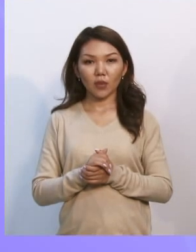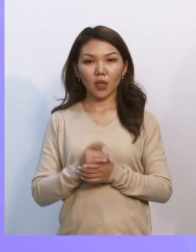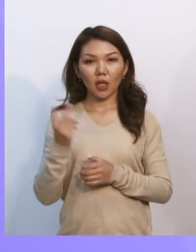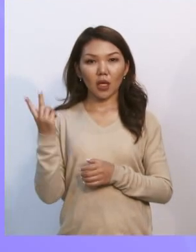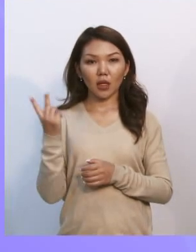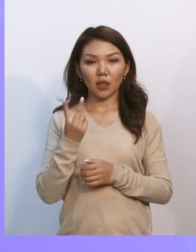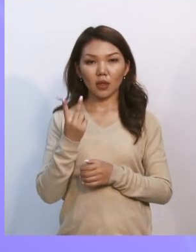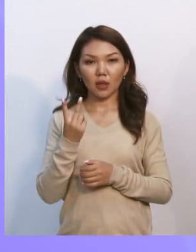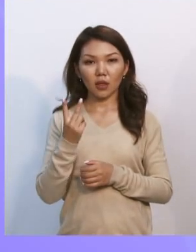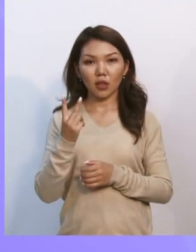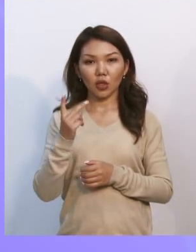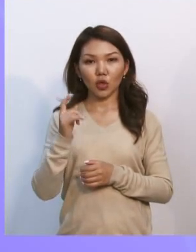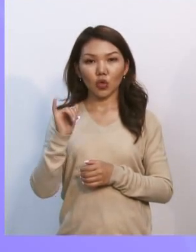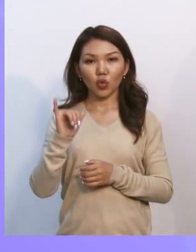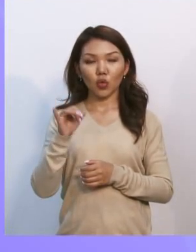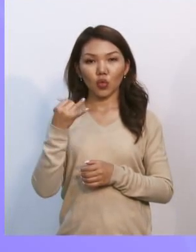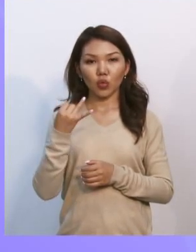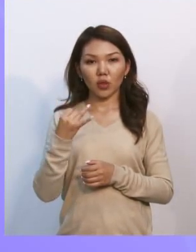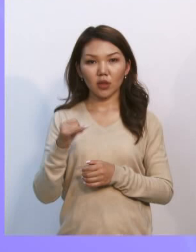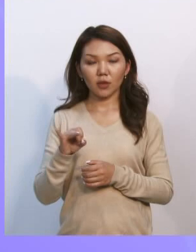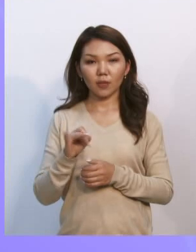Эки уй.